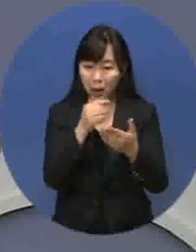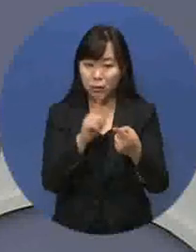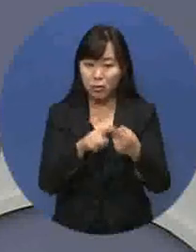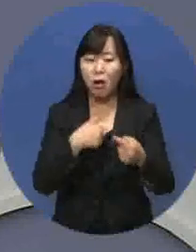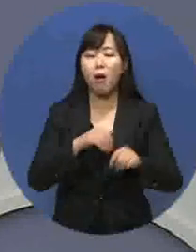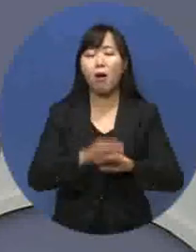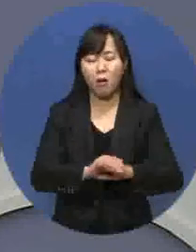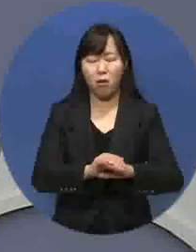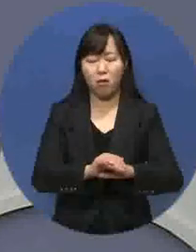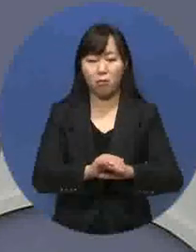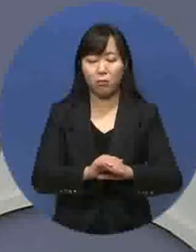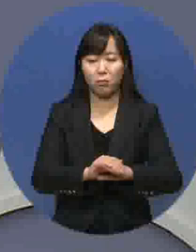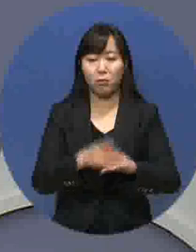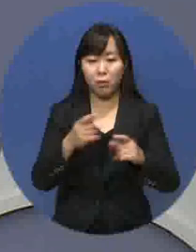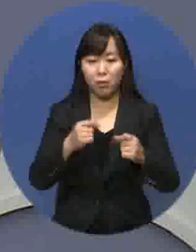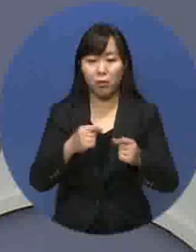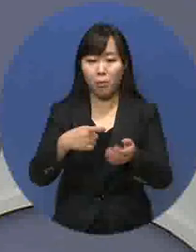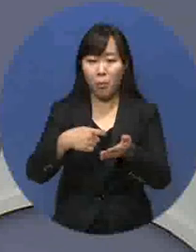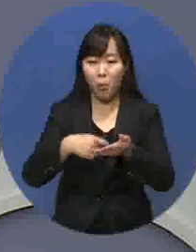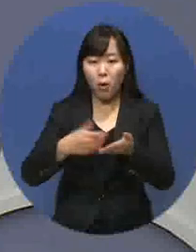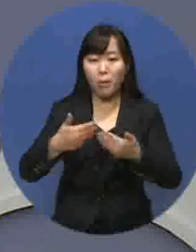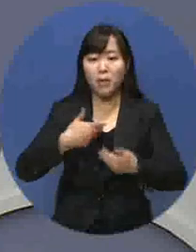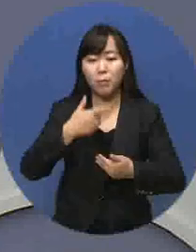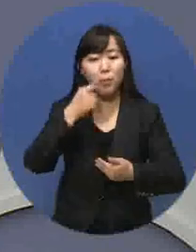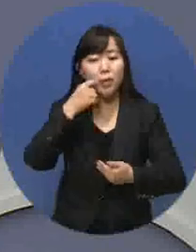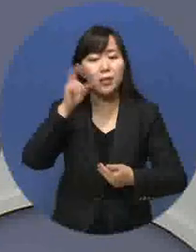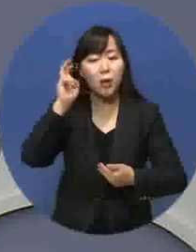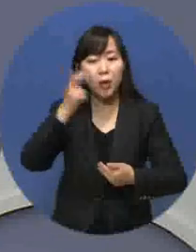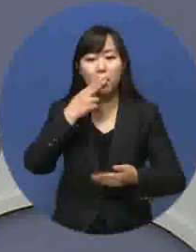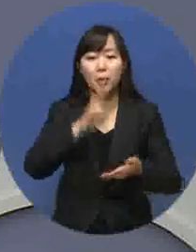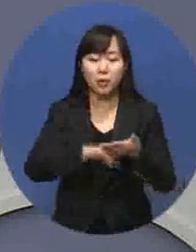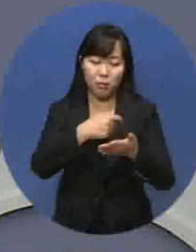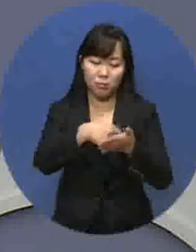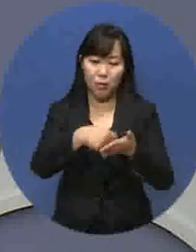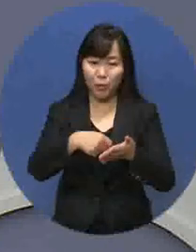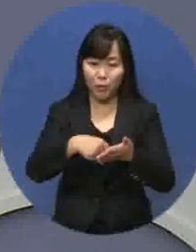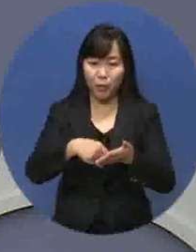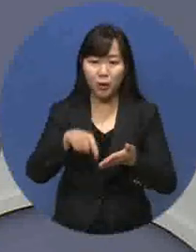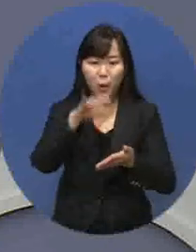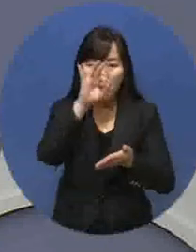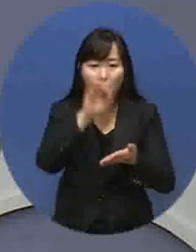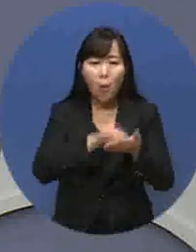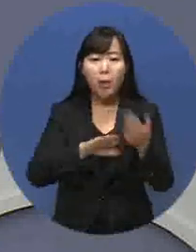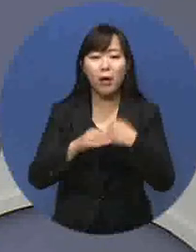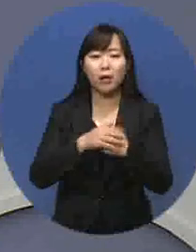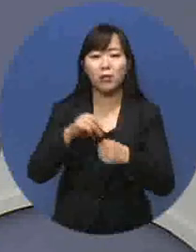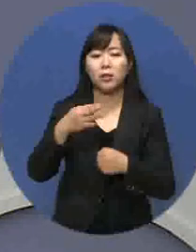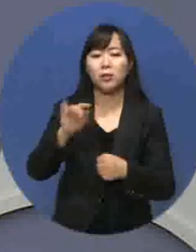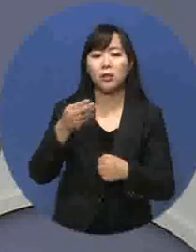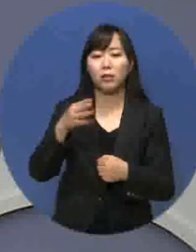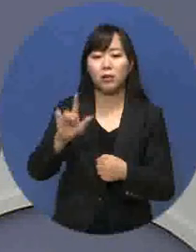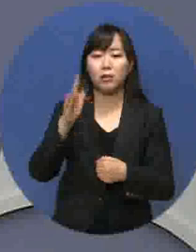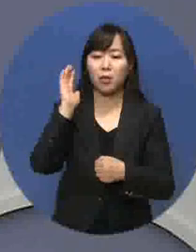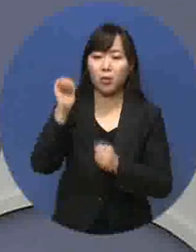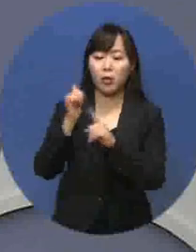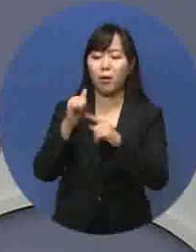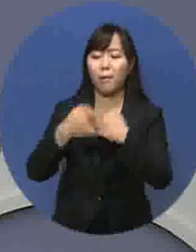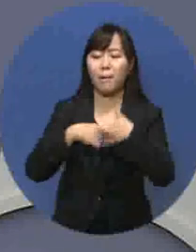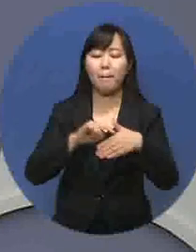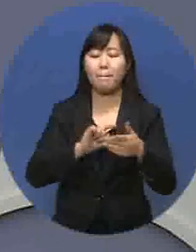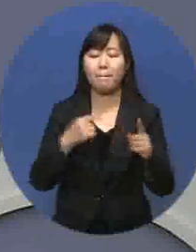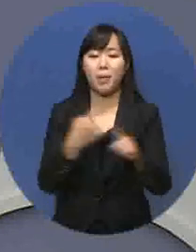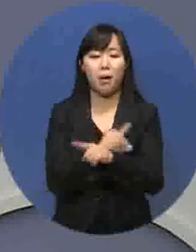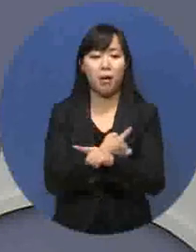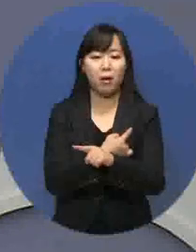같다. 이 보고를 충분히 못 받으셨을 것 같다라고 편지를 쓰세요. 예. 그걸 보고 클린턴 대통령이 마음을 바꿨거든요.